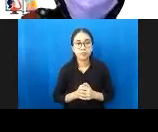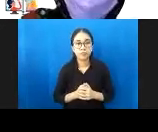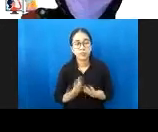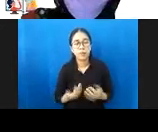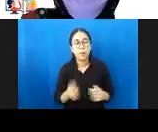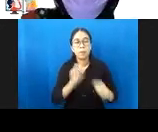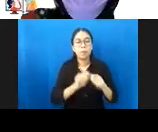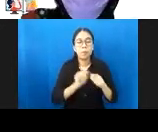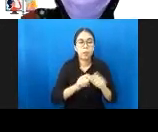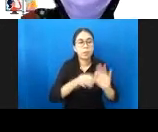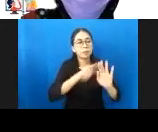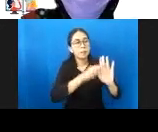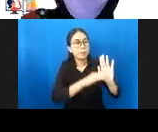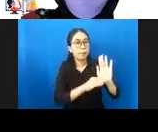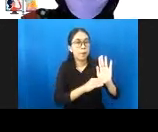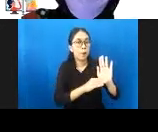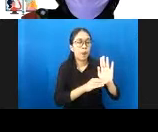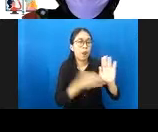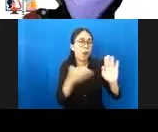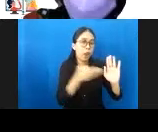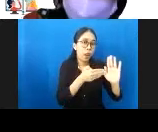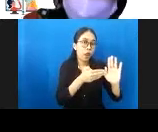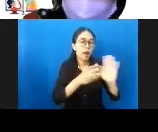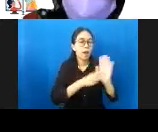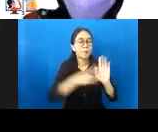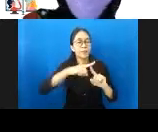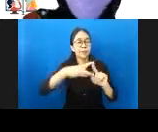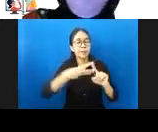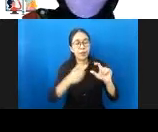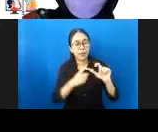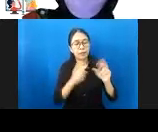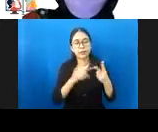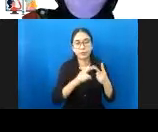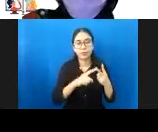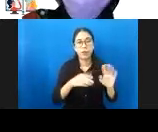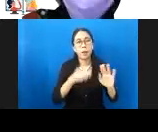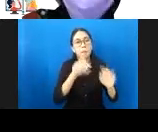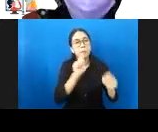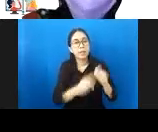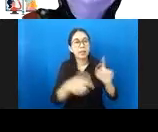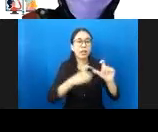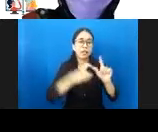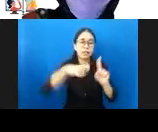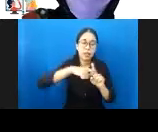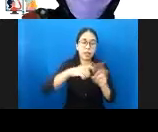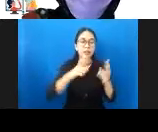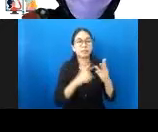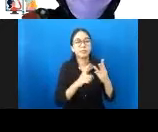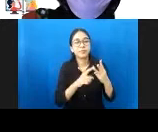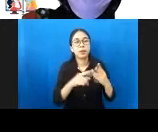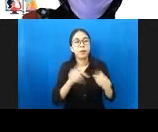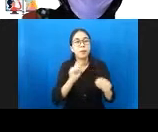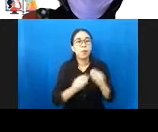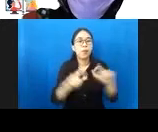pedoman MTBS, kemudian membuat SK, kemudian membuat tool juga. Nah,